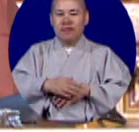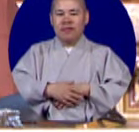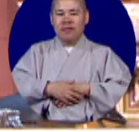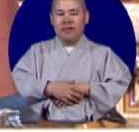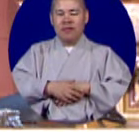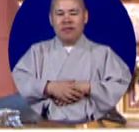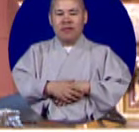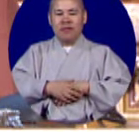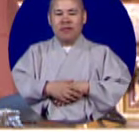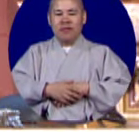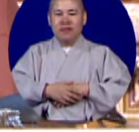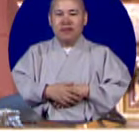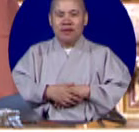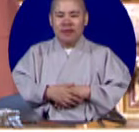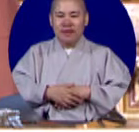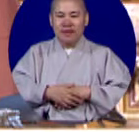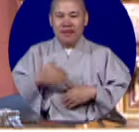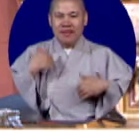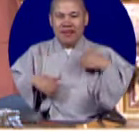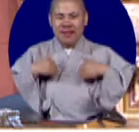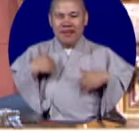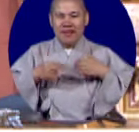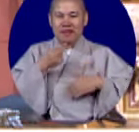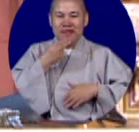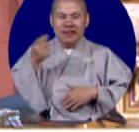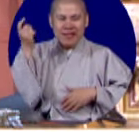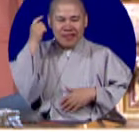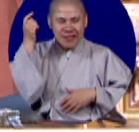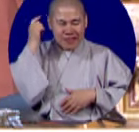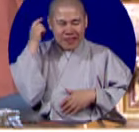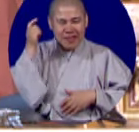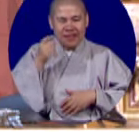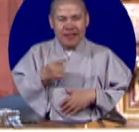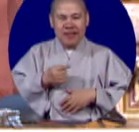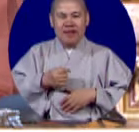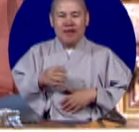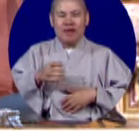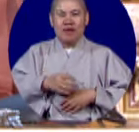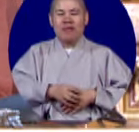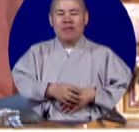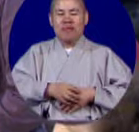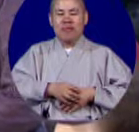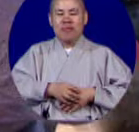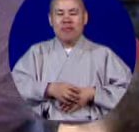이게 재미가 없나? 듣기가 고약하고.